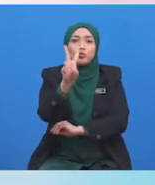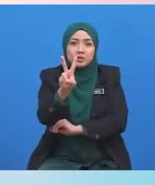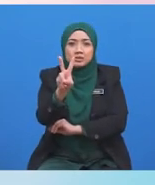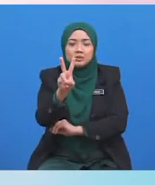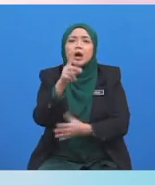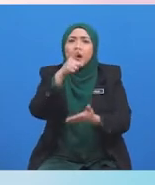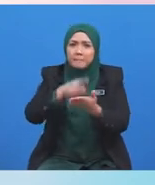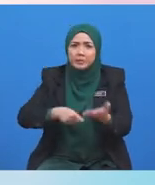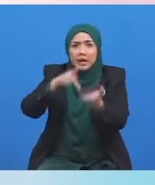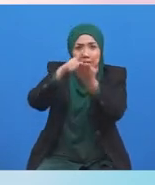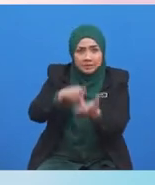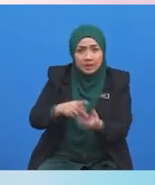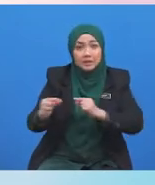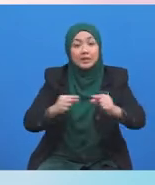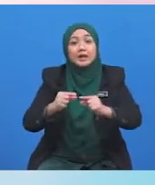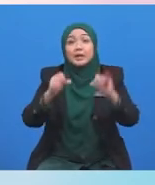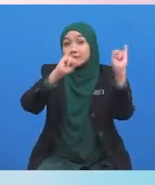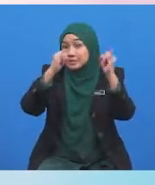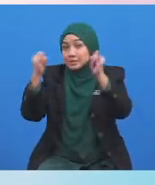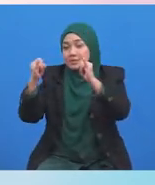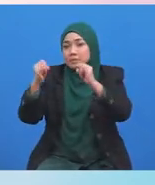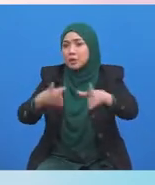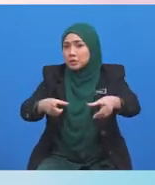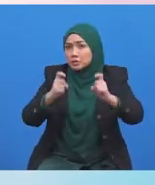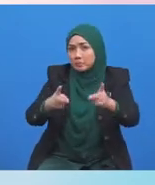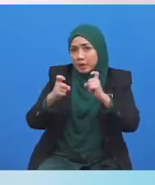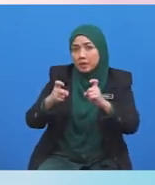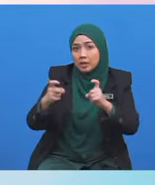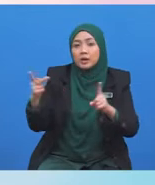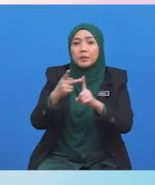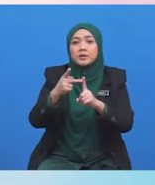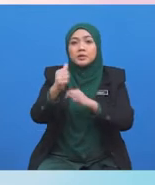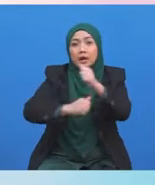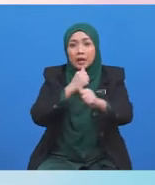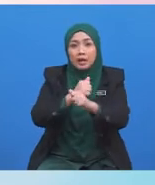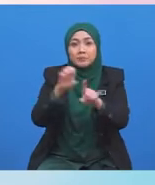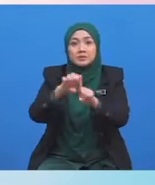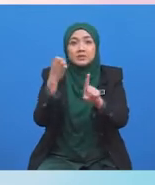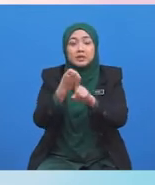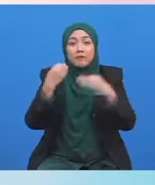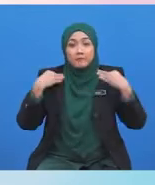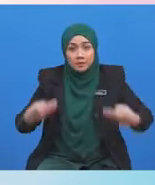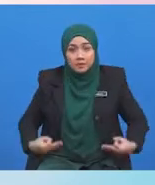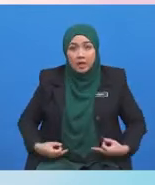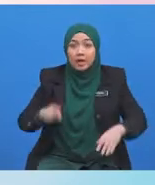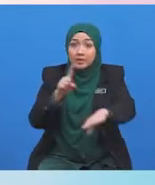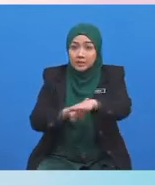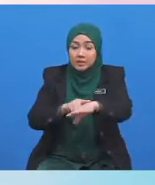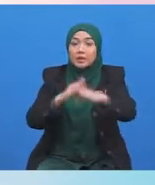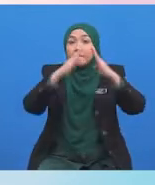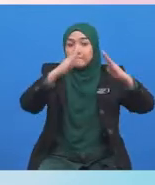iaitu apakah kesan gerakan jisim secara cepat terhadap alam sekitar fizikal di kawasan